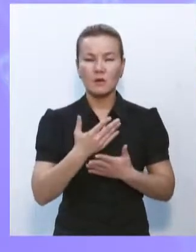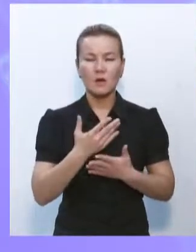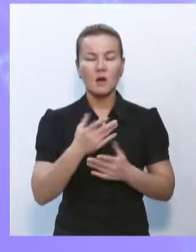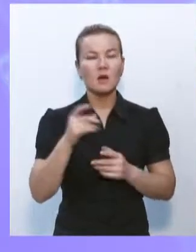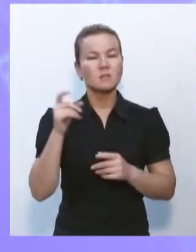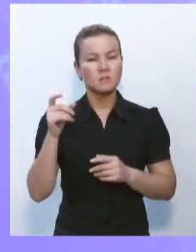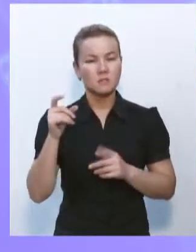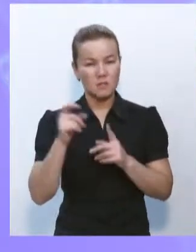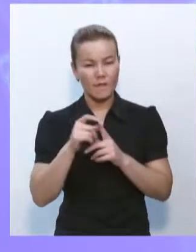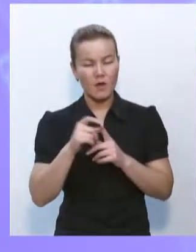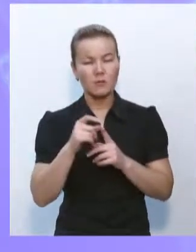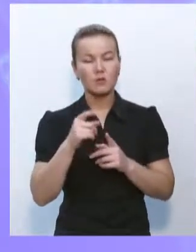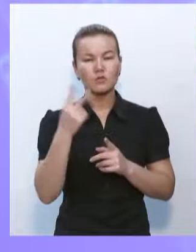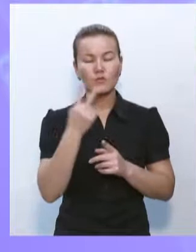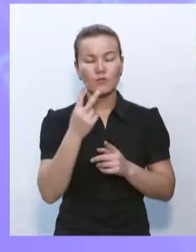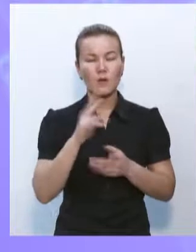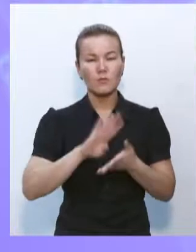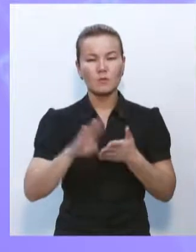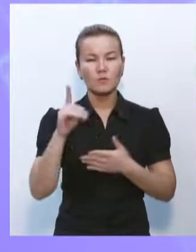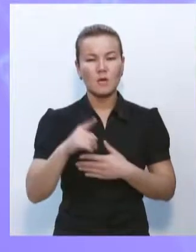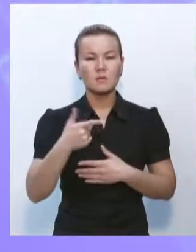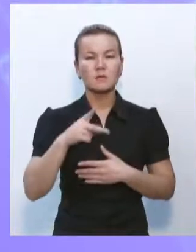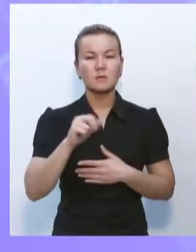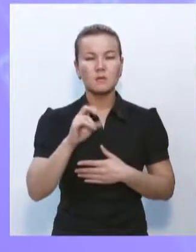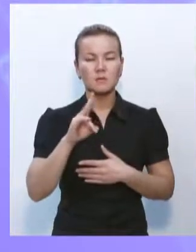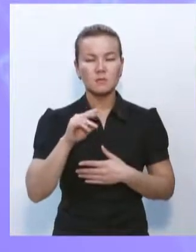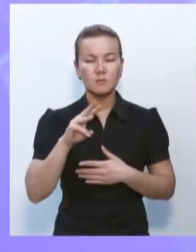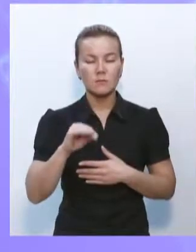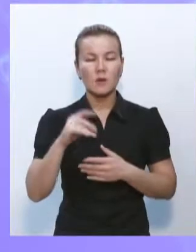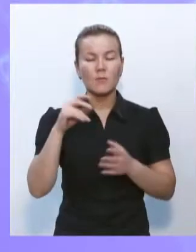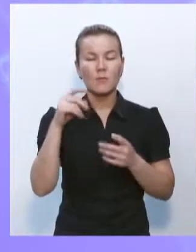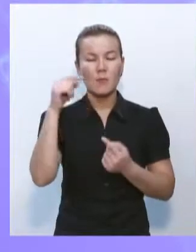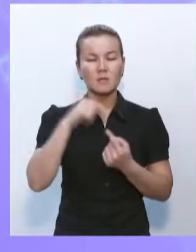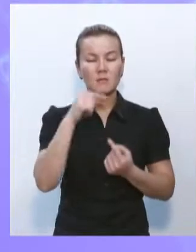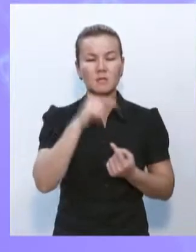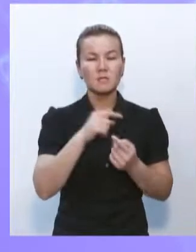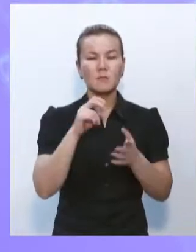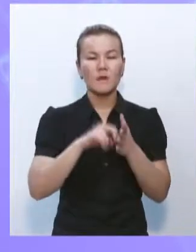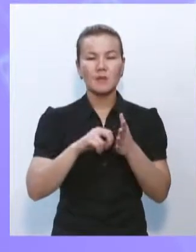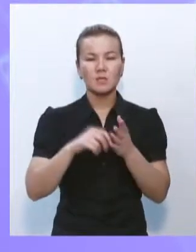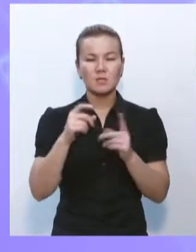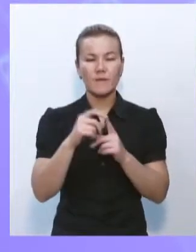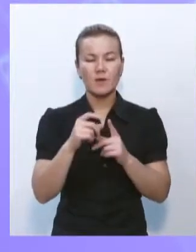словам с двумя безударными гласными подберите проверочные слова.